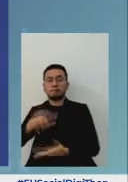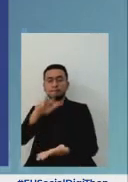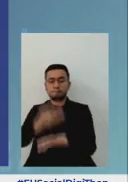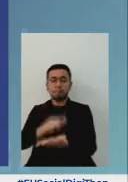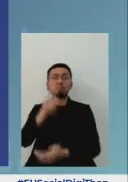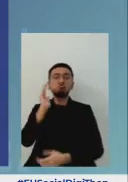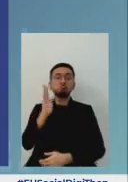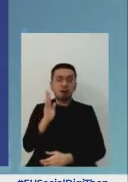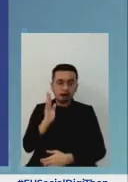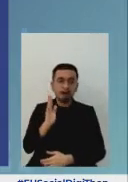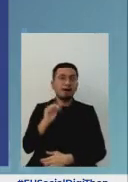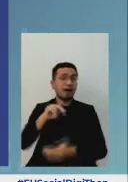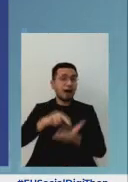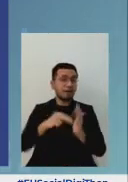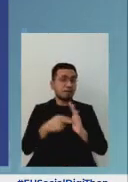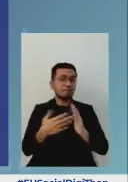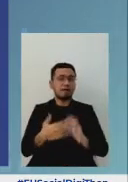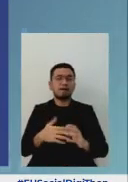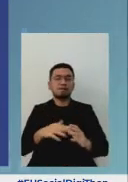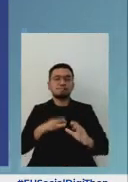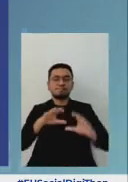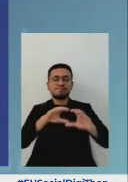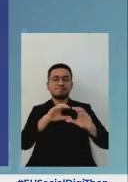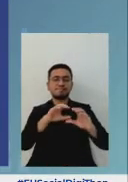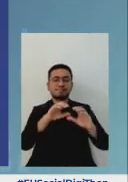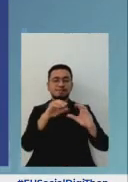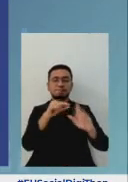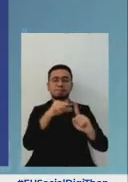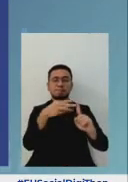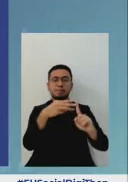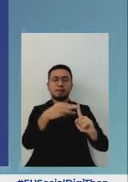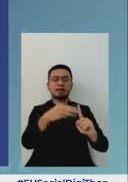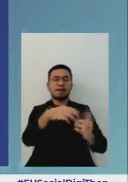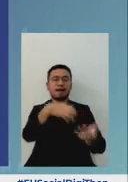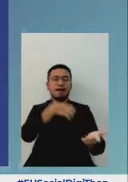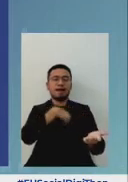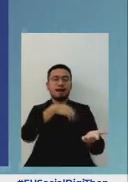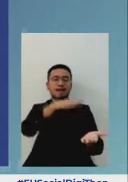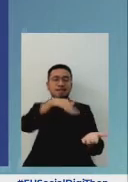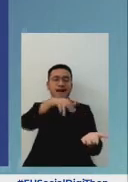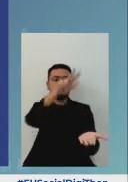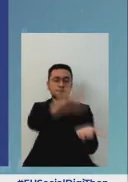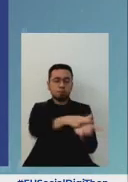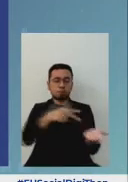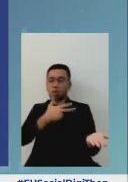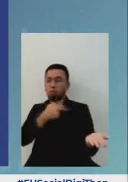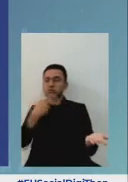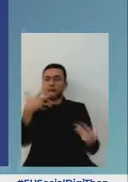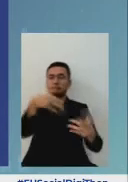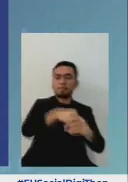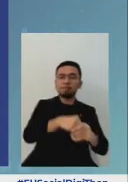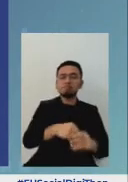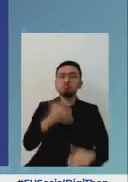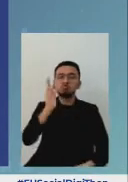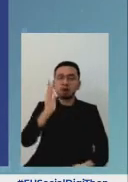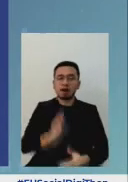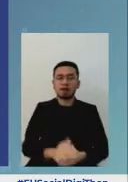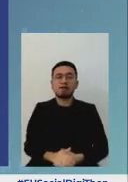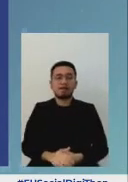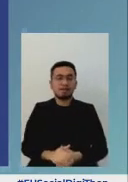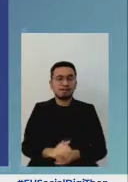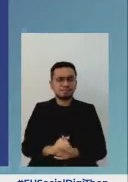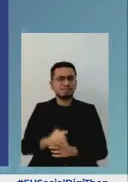peserta dari Konvensi Internasional ini lebih dari 30 tahun. Banyak perkembangan yang sudah dicapai, tapi juga tetap